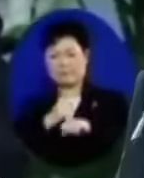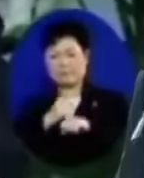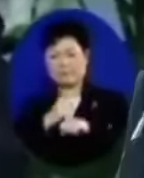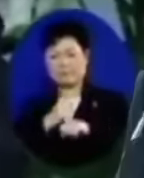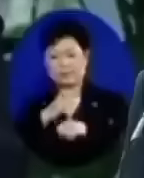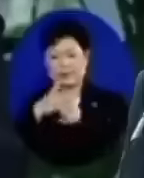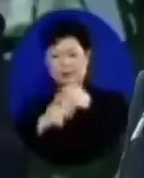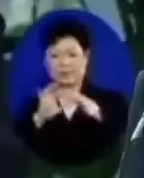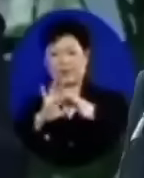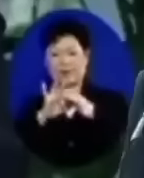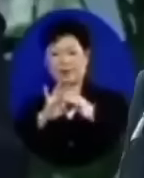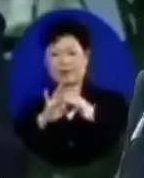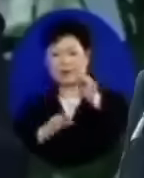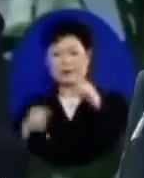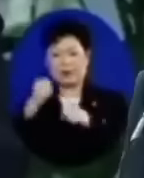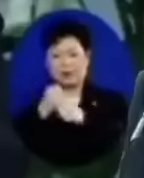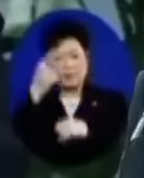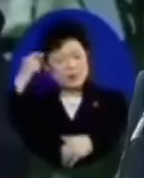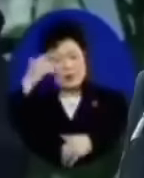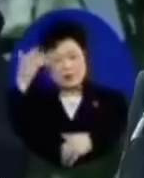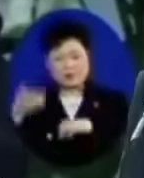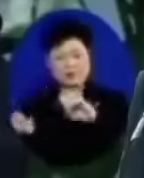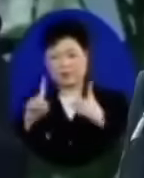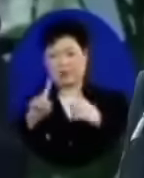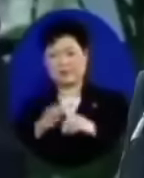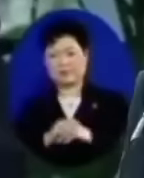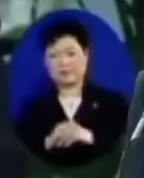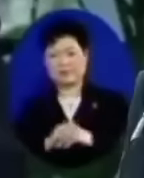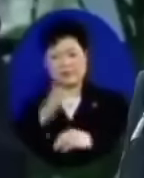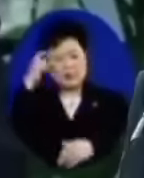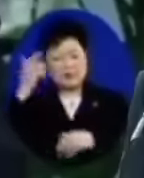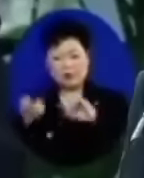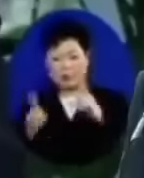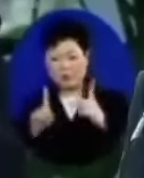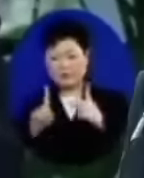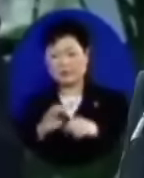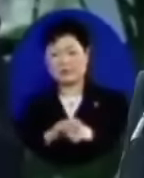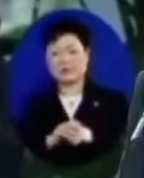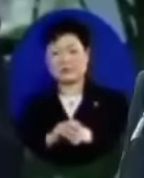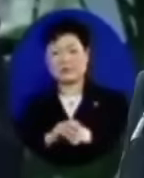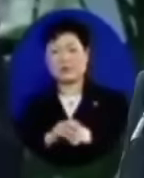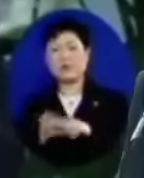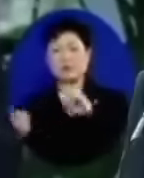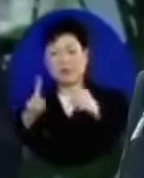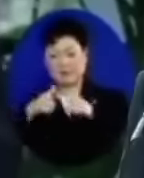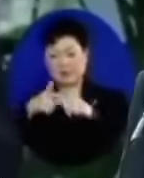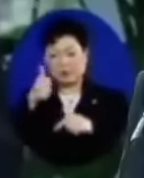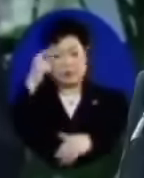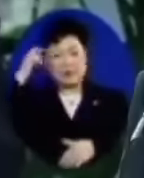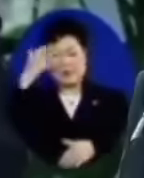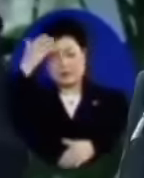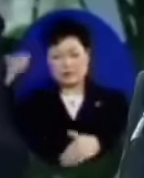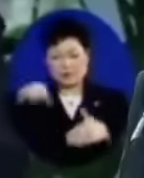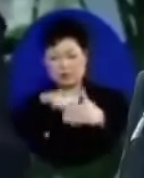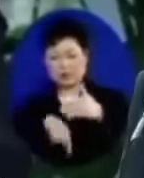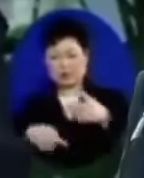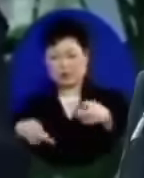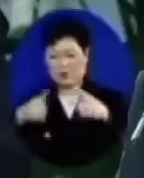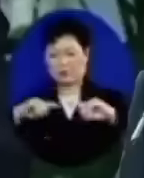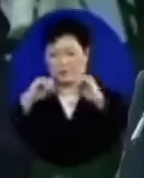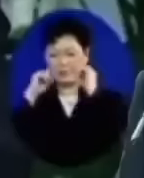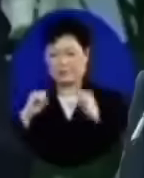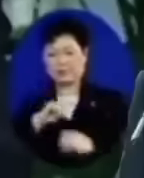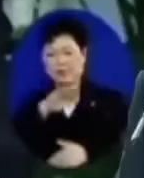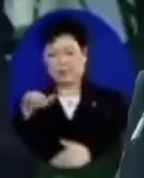것이 살아나야 되는 것입니다. 부활해야 되는 것입니다. 이 영을 부활시킨 것은 부활한 예수님의 영이 우리 속에 들어와서